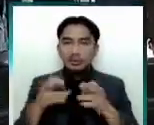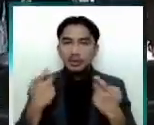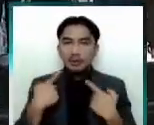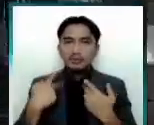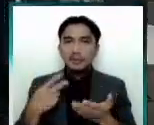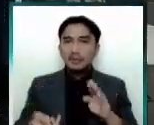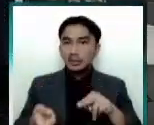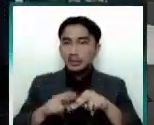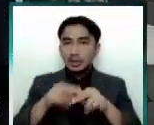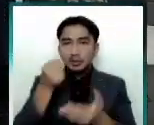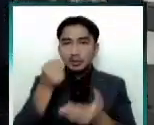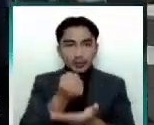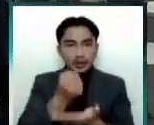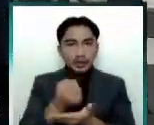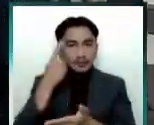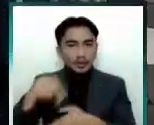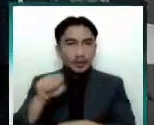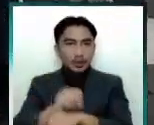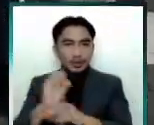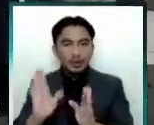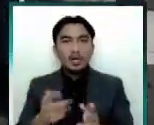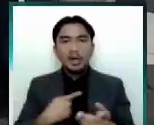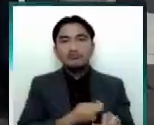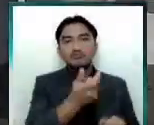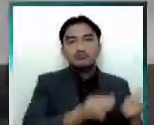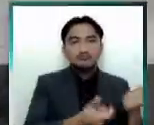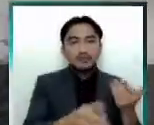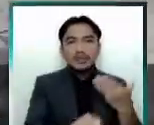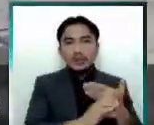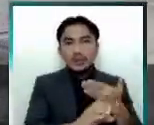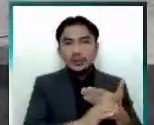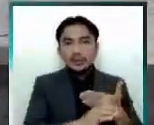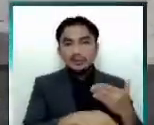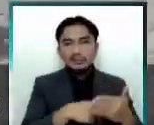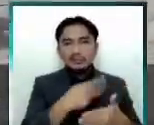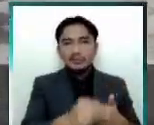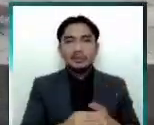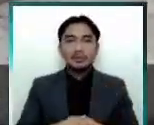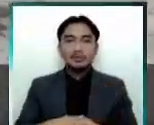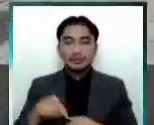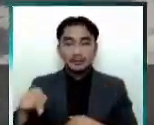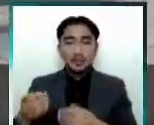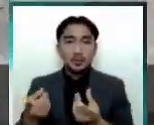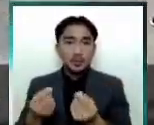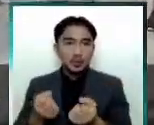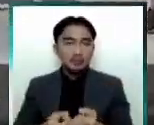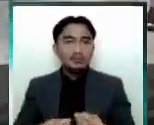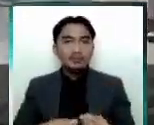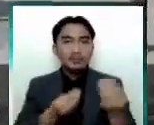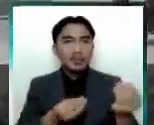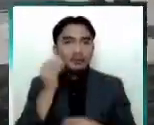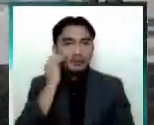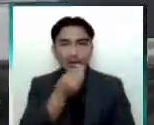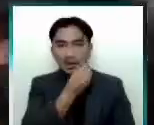manggagawa at pagbabasura sa kontraktwalisasyon. Bago nito, nag-alay din sila ng bulaklak sa bantayog ni Gat Andres